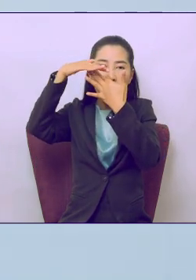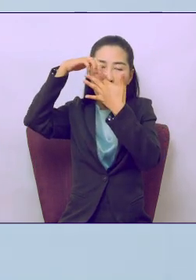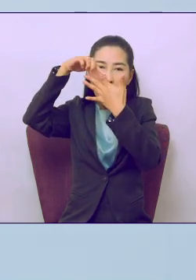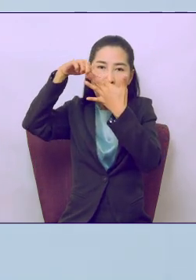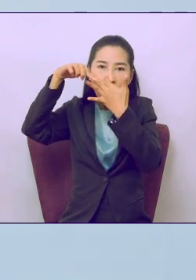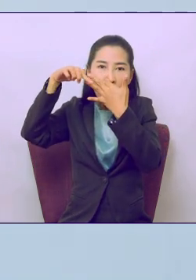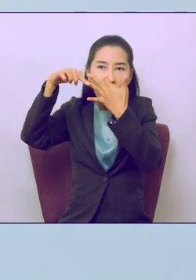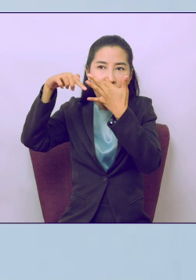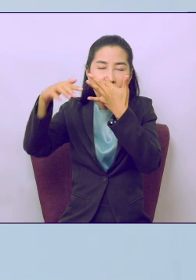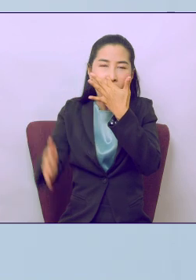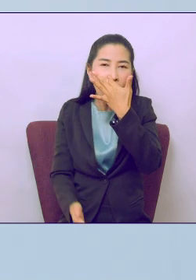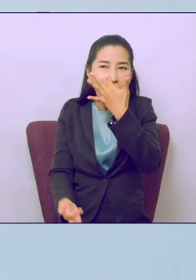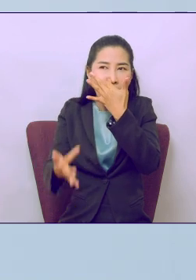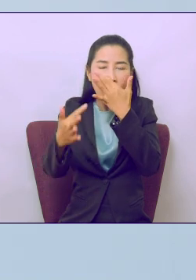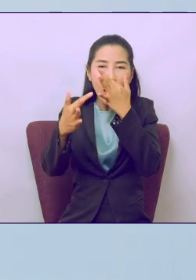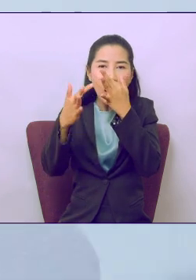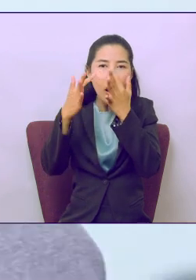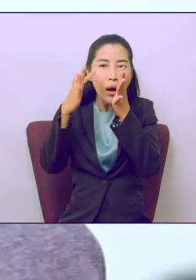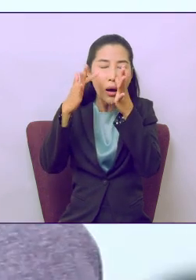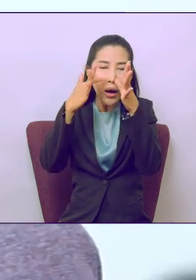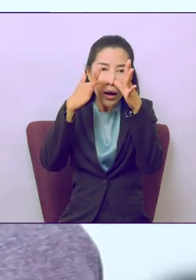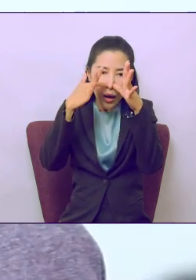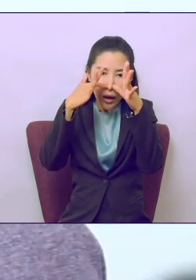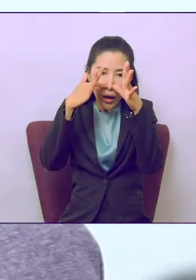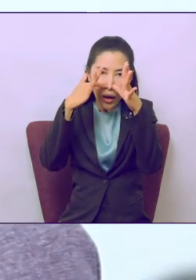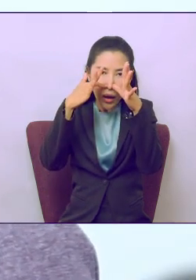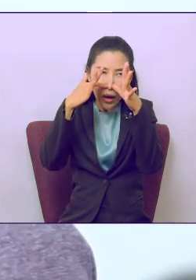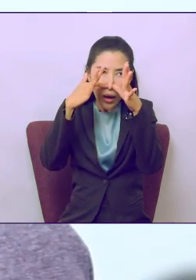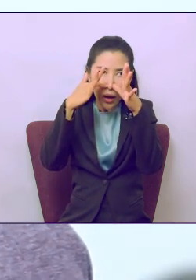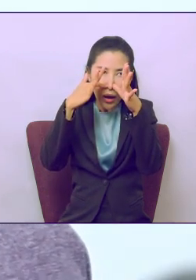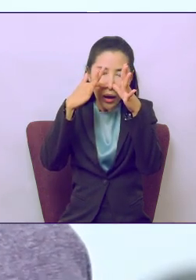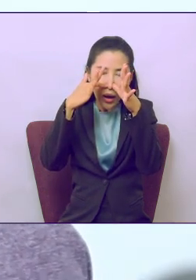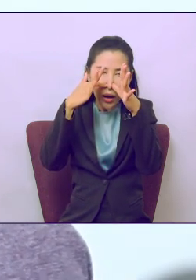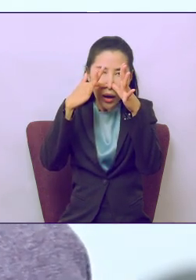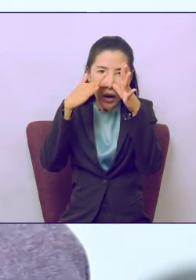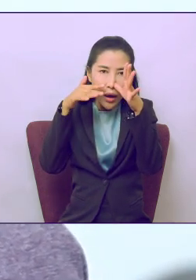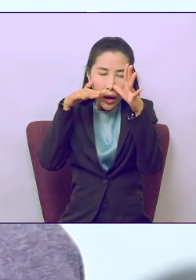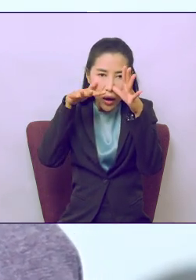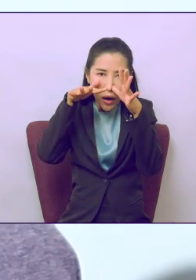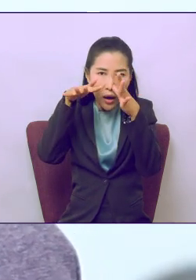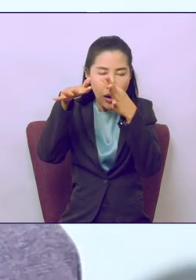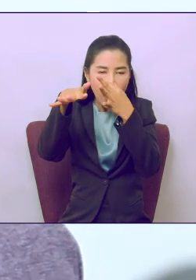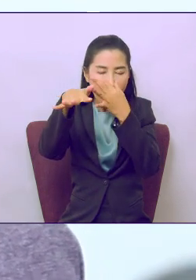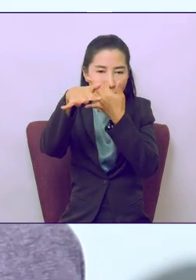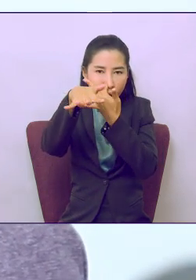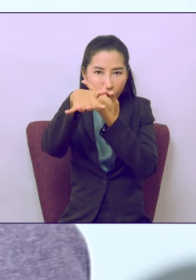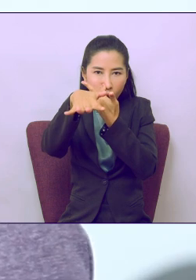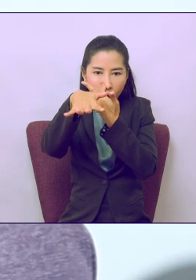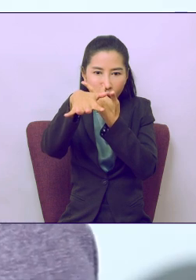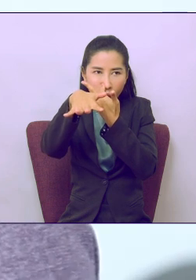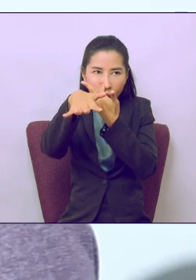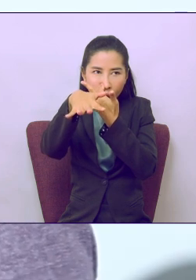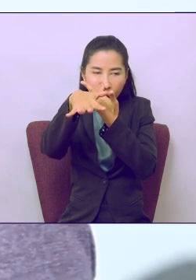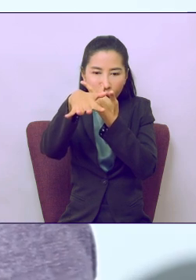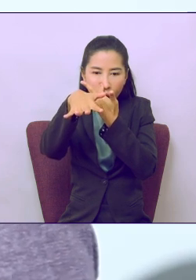ใจเข้าทางขวาปิดขวาเปิดซ้ายแล้วก็หายใจออกฝั่งตรงข้ามหายใจเข้าทาง